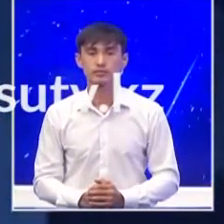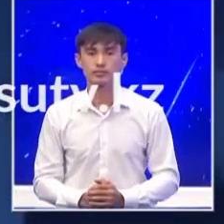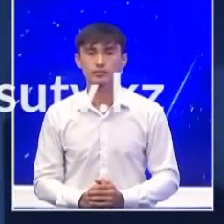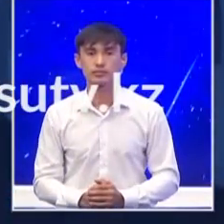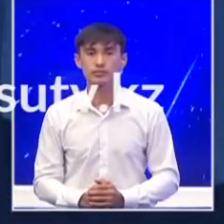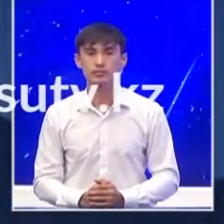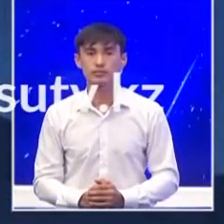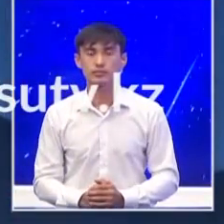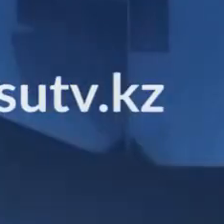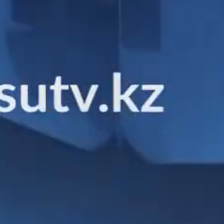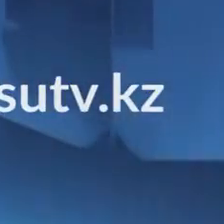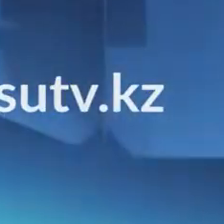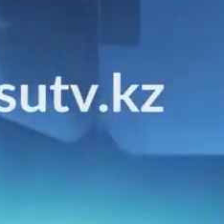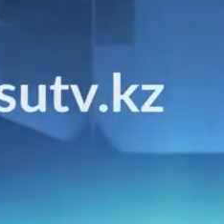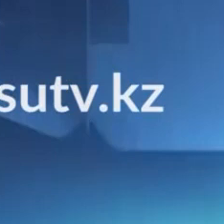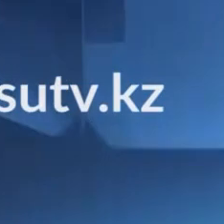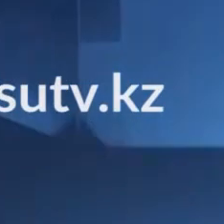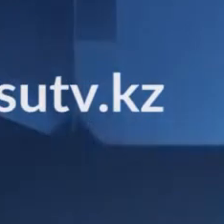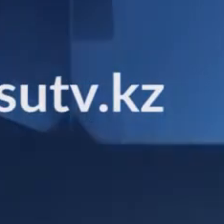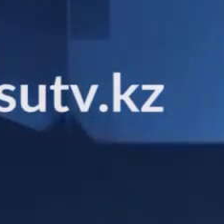Қасымжанұлы, Аманжол Жомартұлы, Жетісу арнасы.